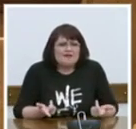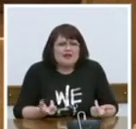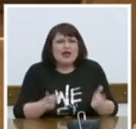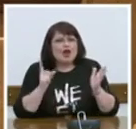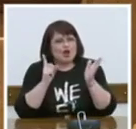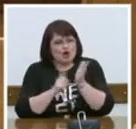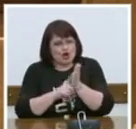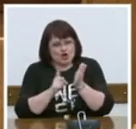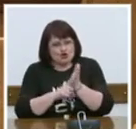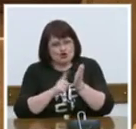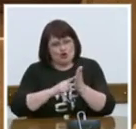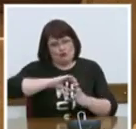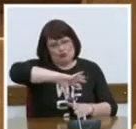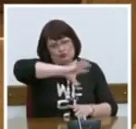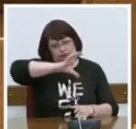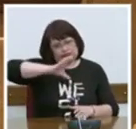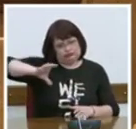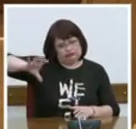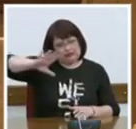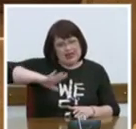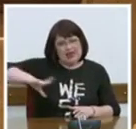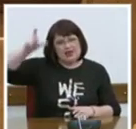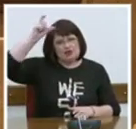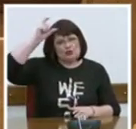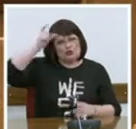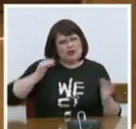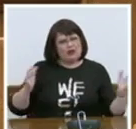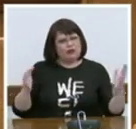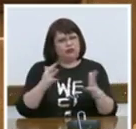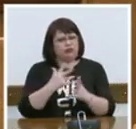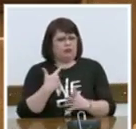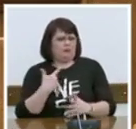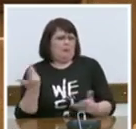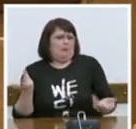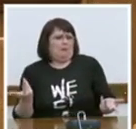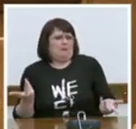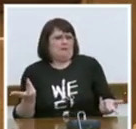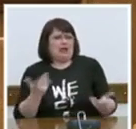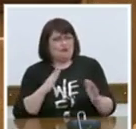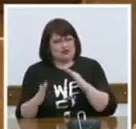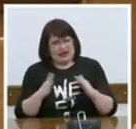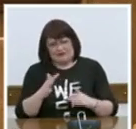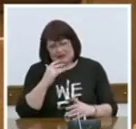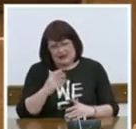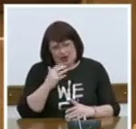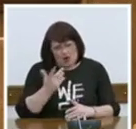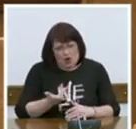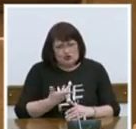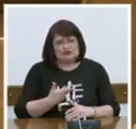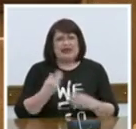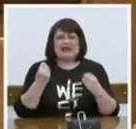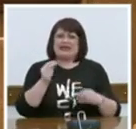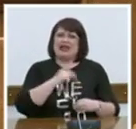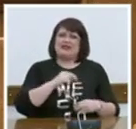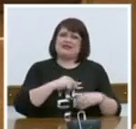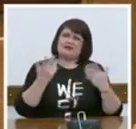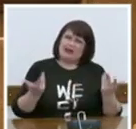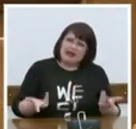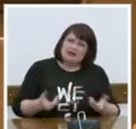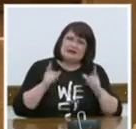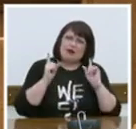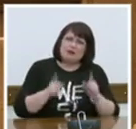λεγόμενο τόξο επιρροής της Τουρκίας, μήπως προστατέψαμε τη γλώσσα μας, ήδη εκδόθηκε απόφαση για